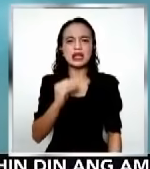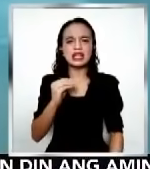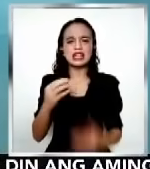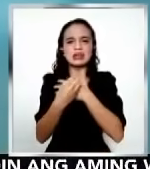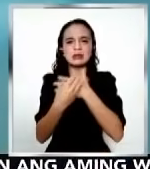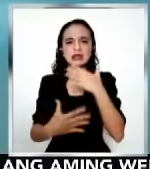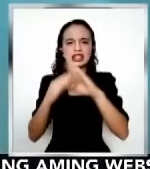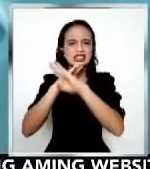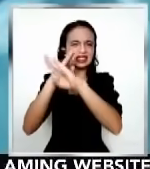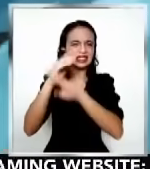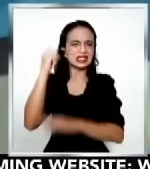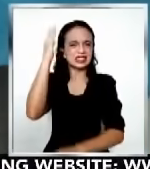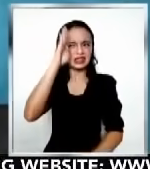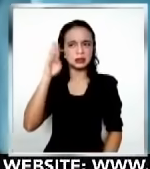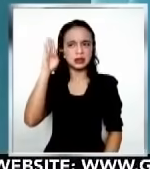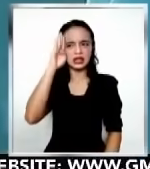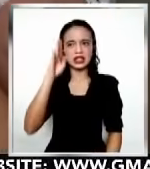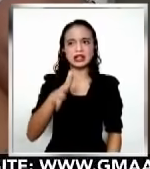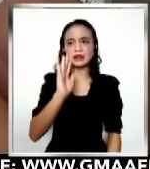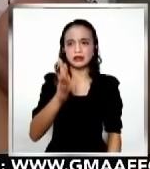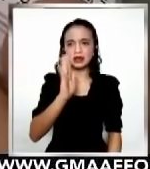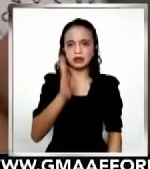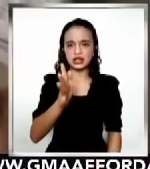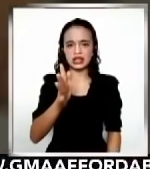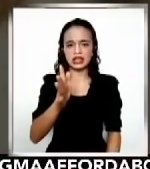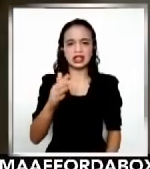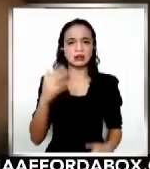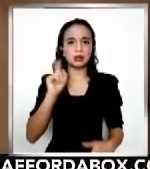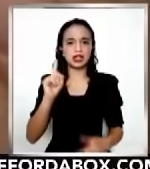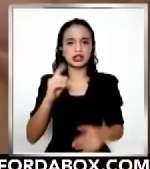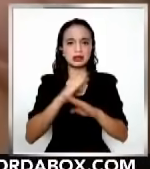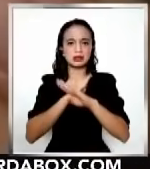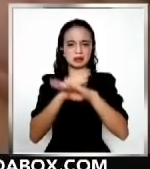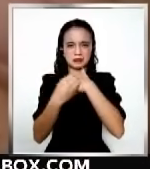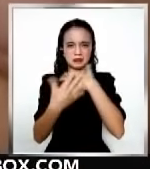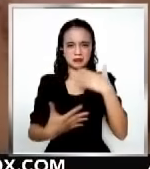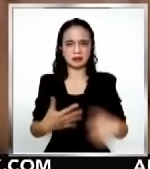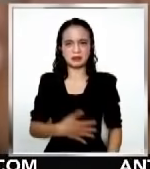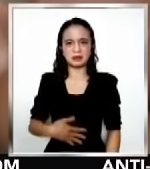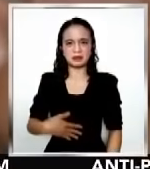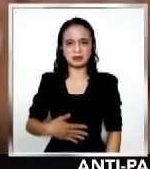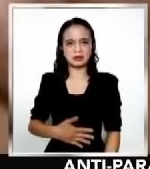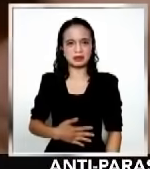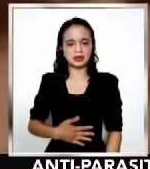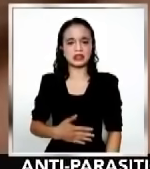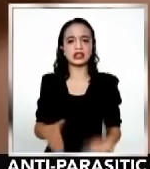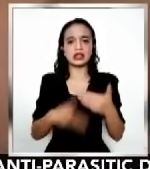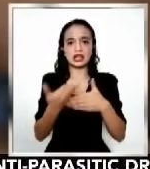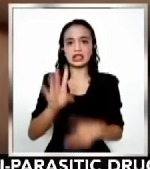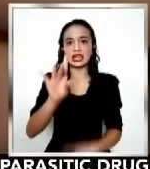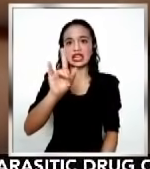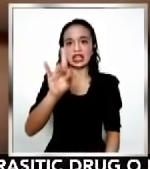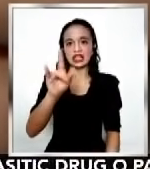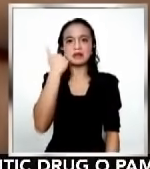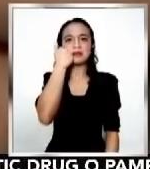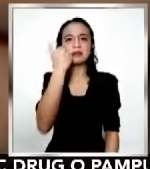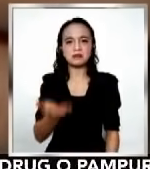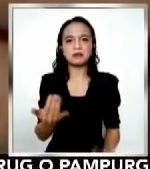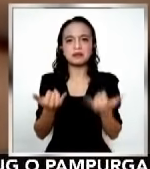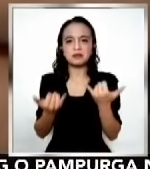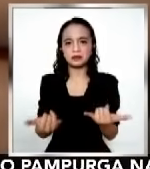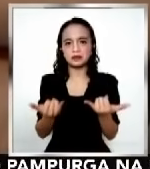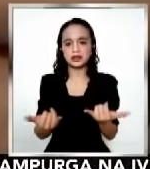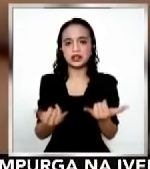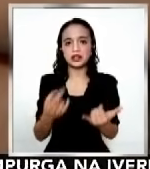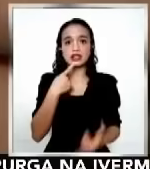mahigit 50 ang nagka-blood clot sa tiyan. Sa bilang na ito, may 18 namatay. Sa pag-aaral ng EMA,